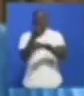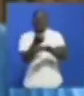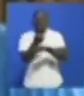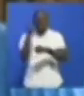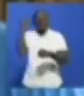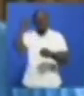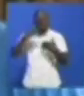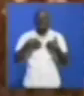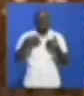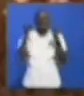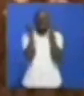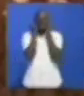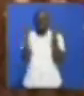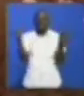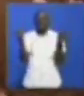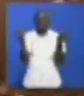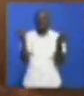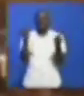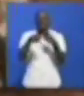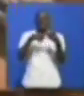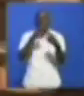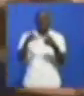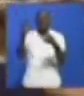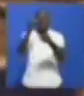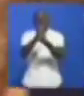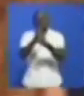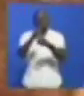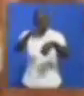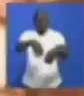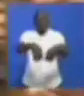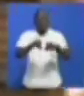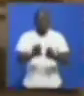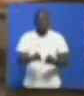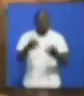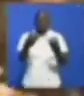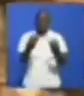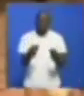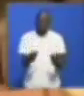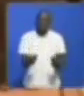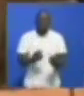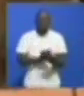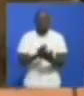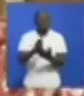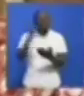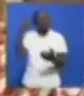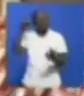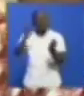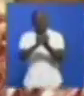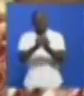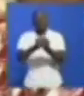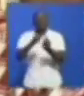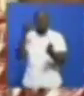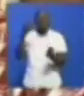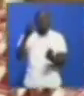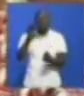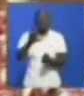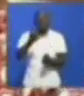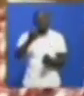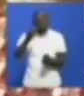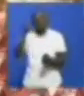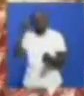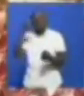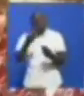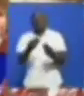fraîcheur dedans. Quand nous prenons des briques en ciment, fait à partir du ciment et du sable. Voilà, en termes de résistance, c'est